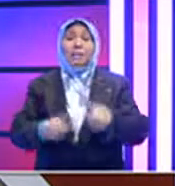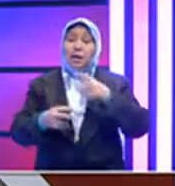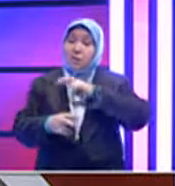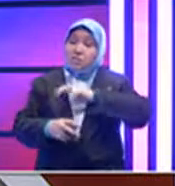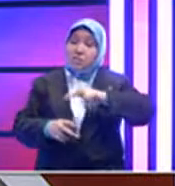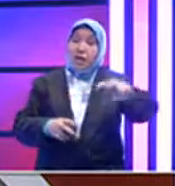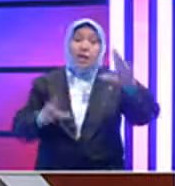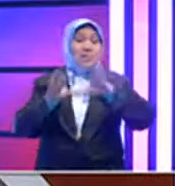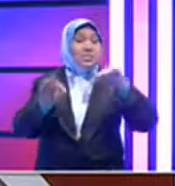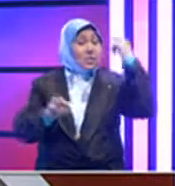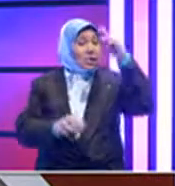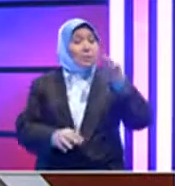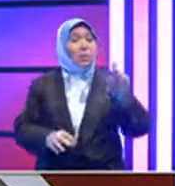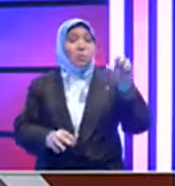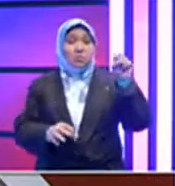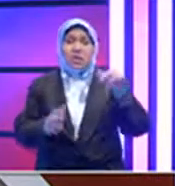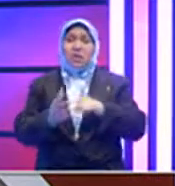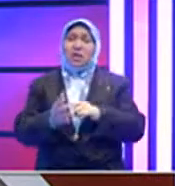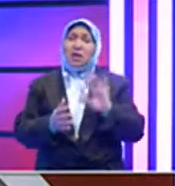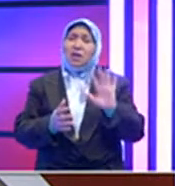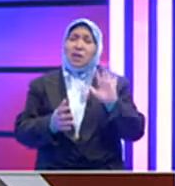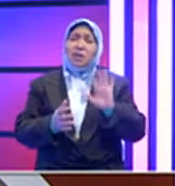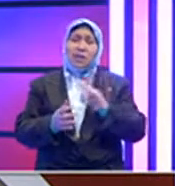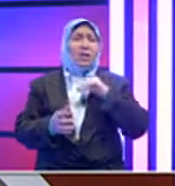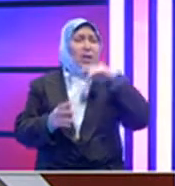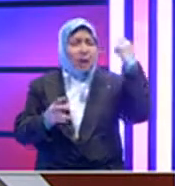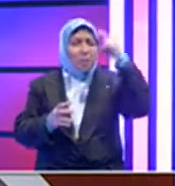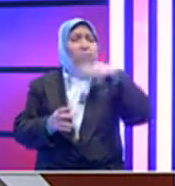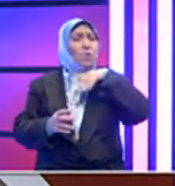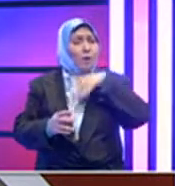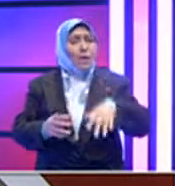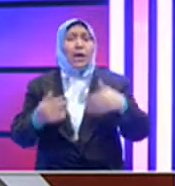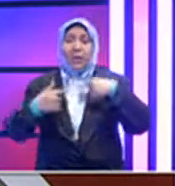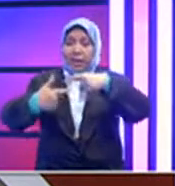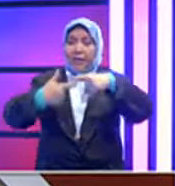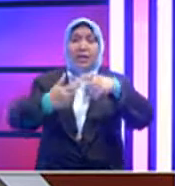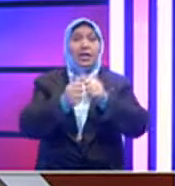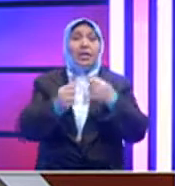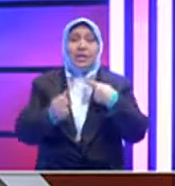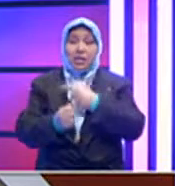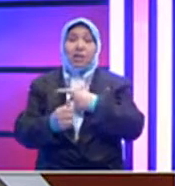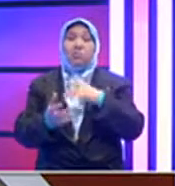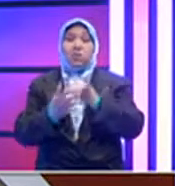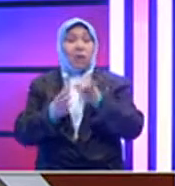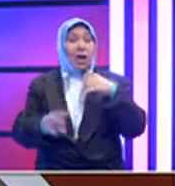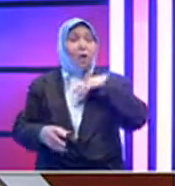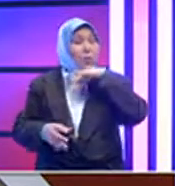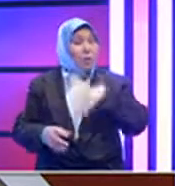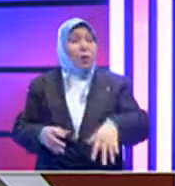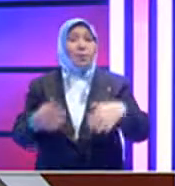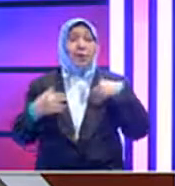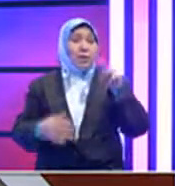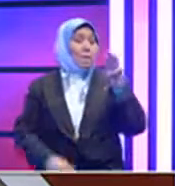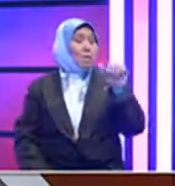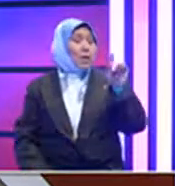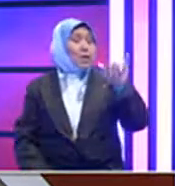kisah Nabi Musa Ini kisah Nabi Musa ini lebih uang macam kisah Nabi Muhammad dan Tadi katanya kita lah selanjutnya yaitu kalau Nabi Muhammad itu ada Makiyah